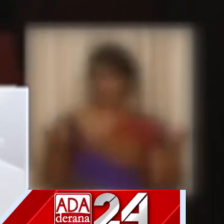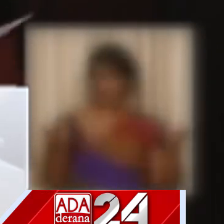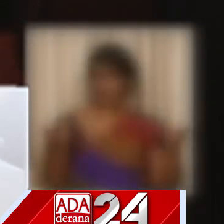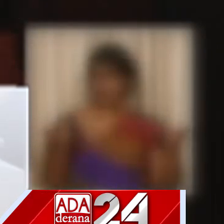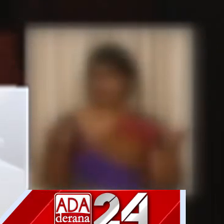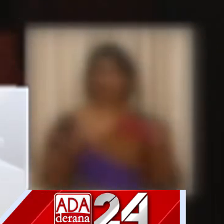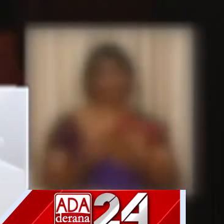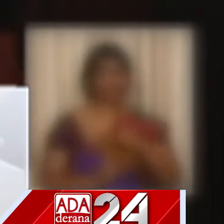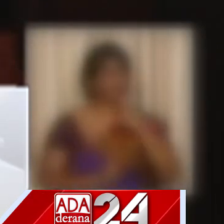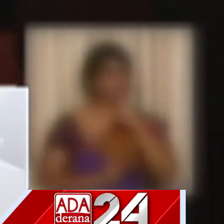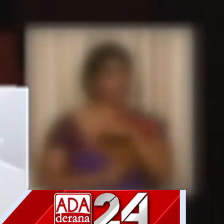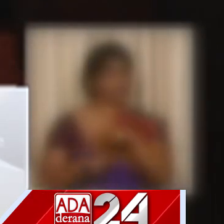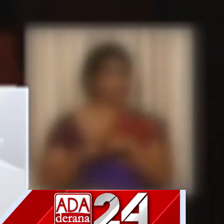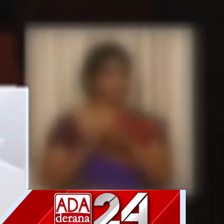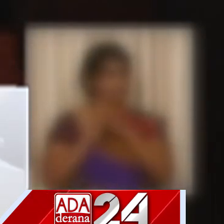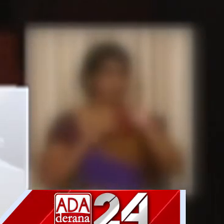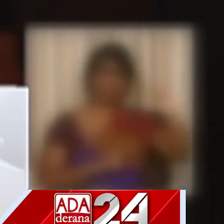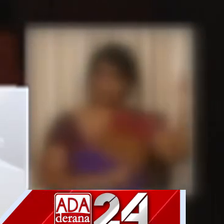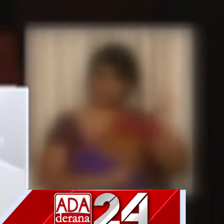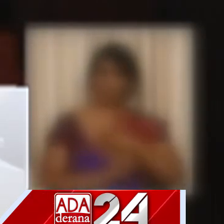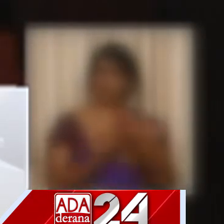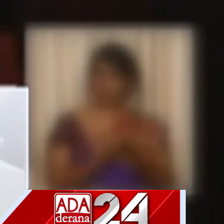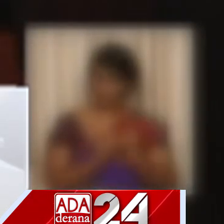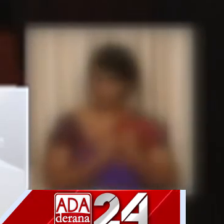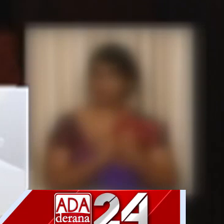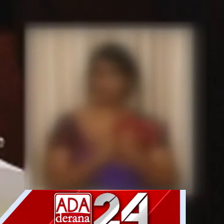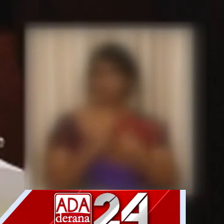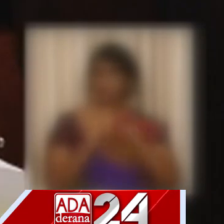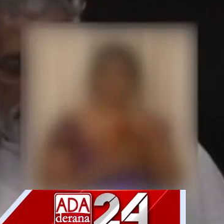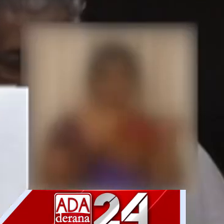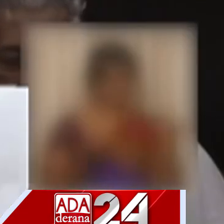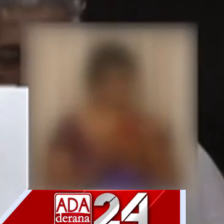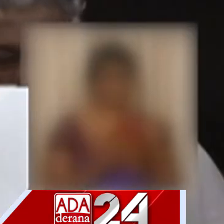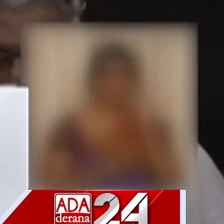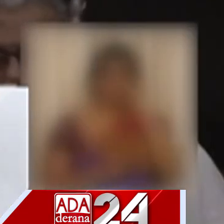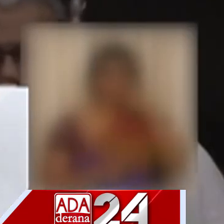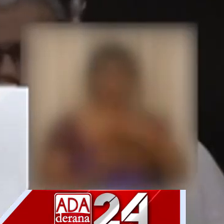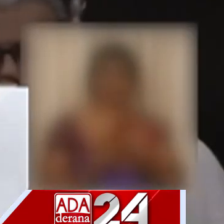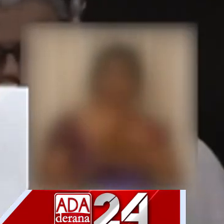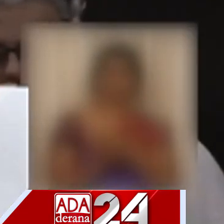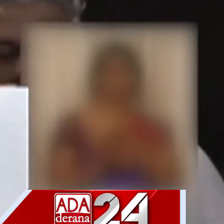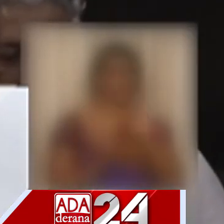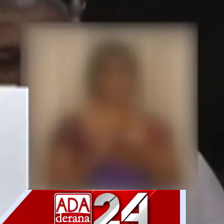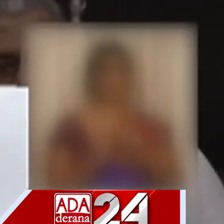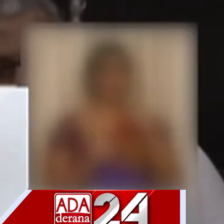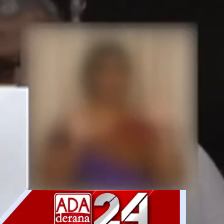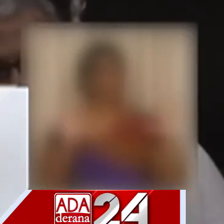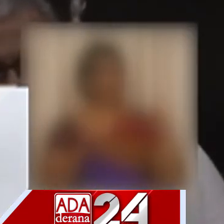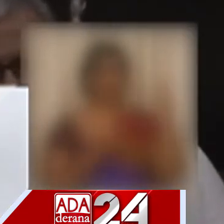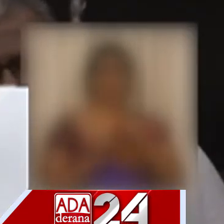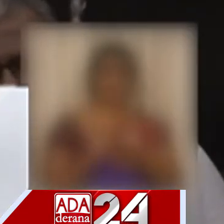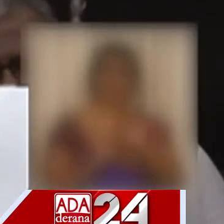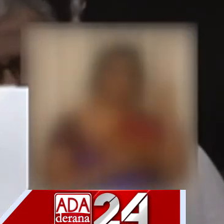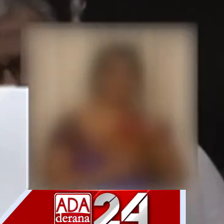පනවන්න මං කියනවා මේට වැඩි වැඩි වන්දියක් අපේ රටට අපි ලබා ගන්නට අපි සටන් කරන්නට ඕනේ ජනතාව චූන් කරන්න ගන්න පුළුවන් බිලියන 10ක් ගන්න පුළුවන්